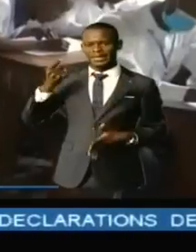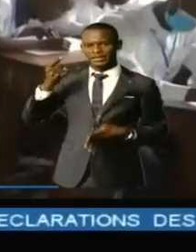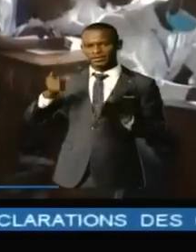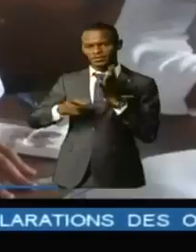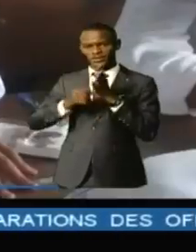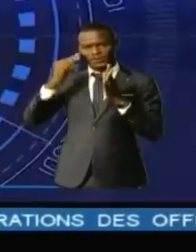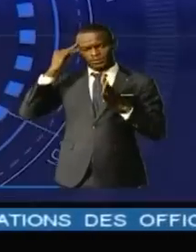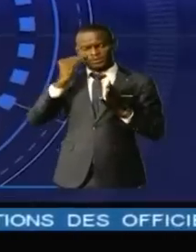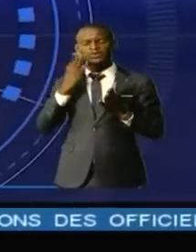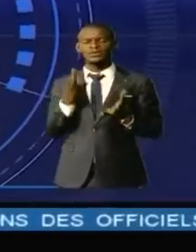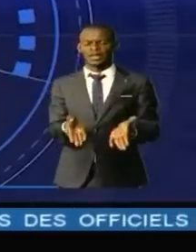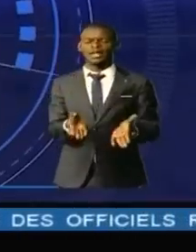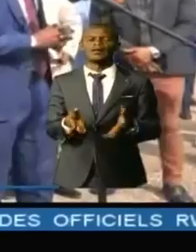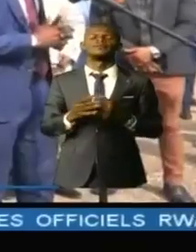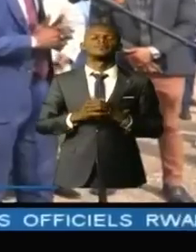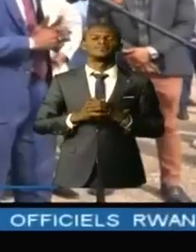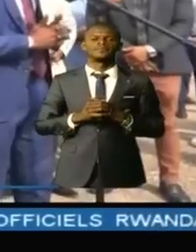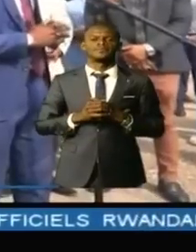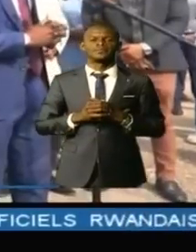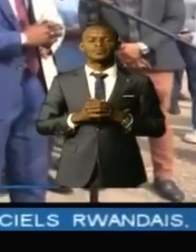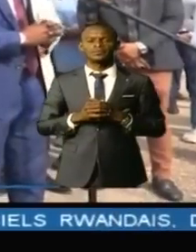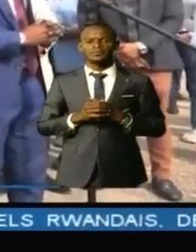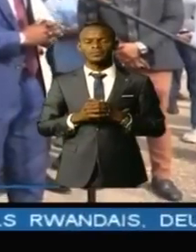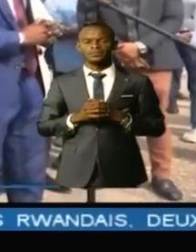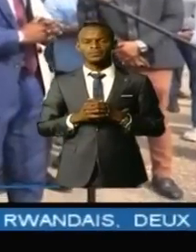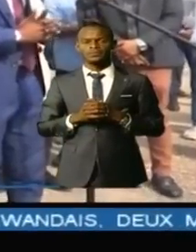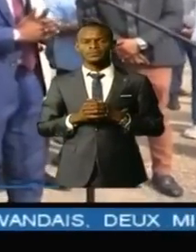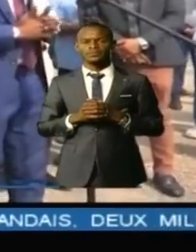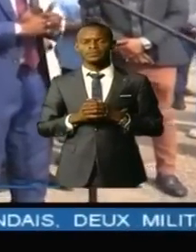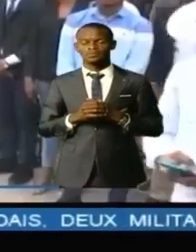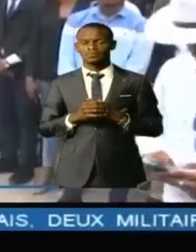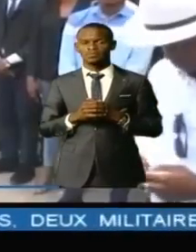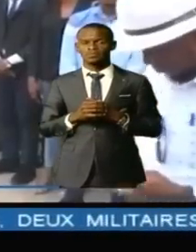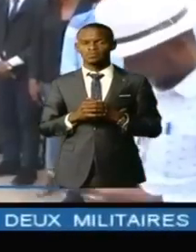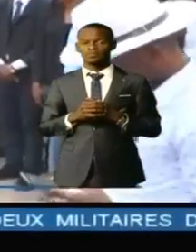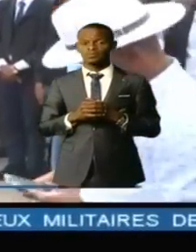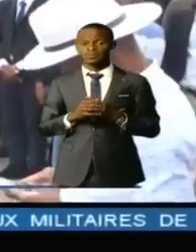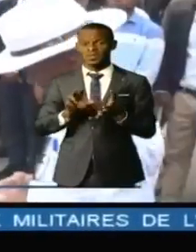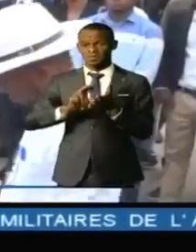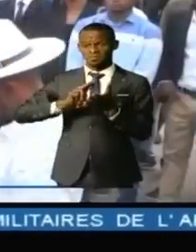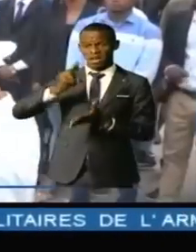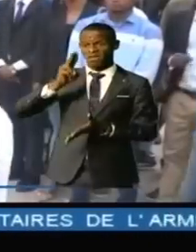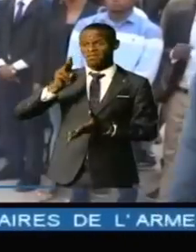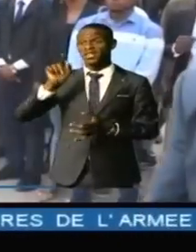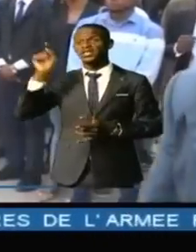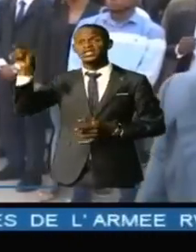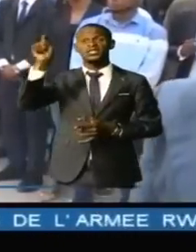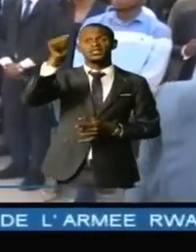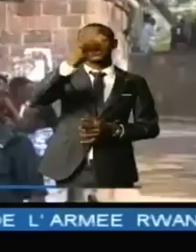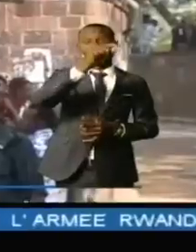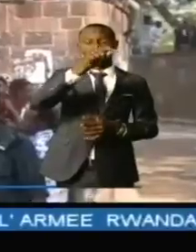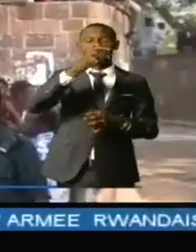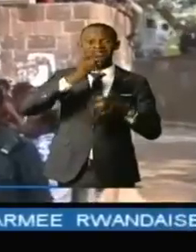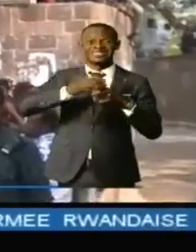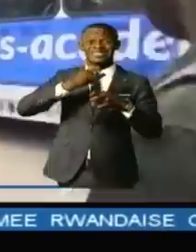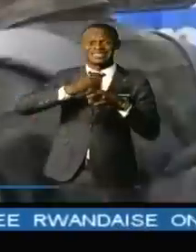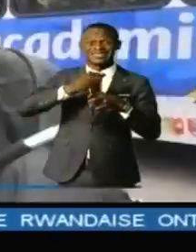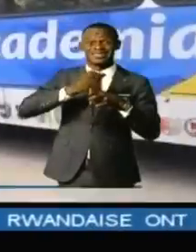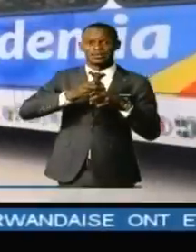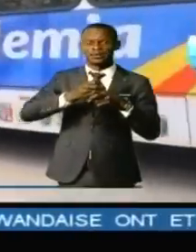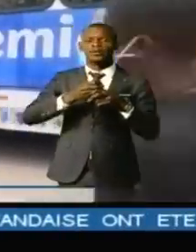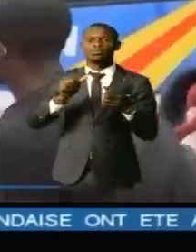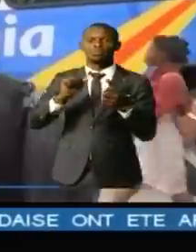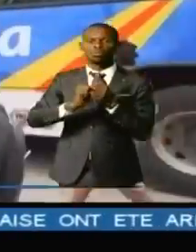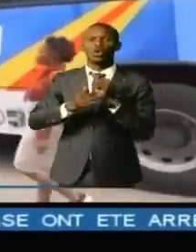à Kinshasa. Tension dans certains établissements universitaires suite au retard dans la mise en circulation